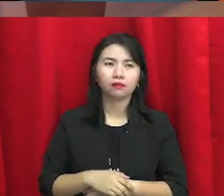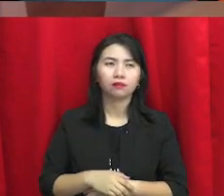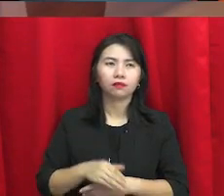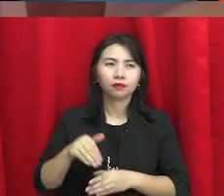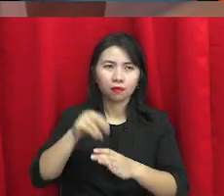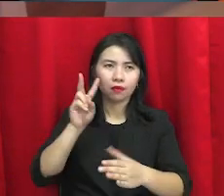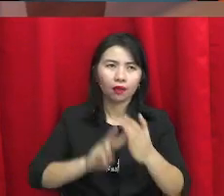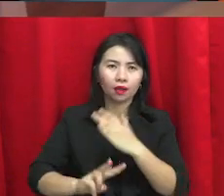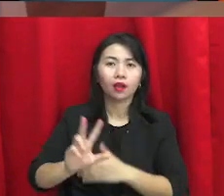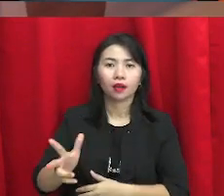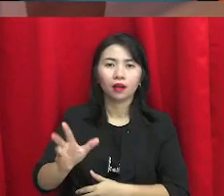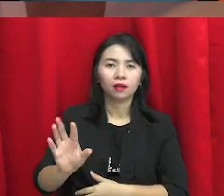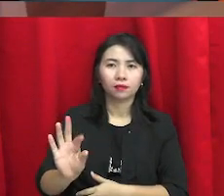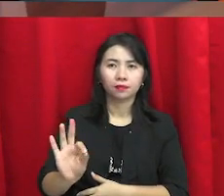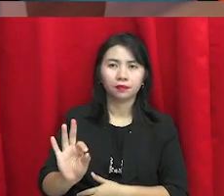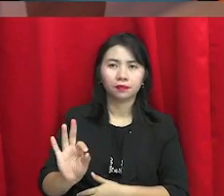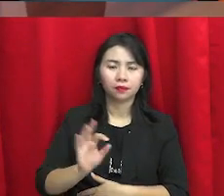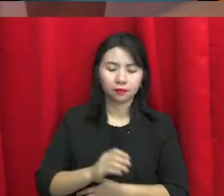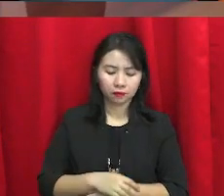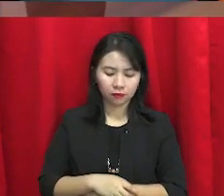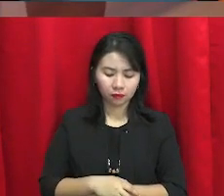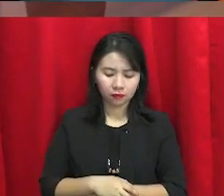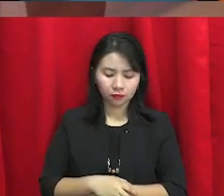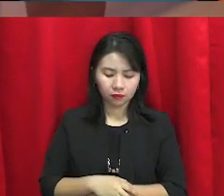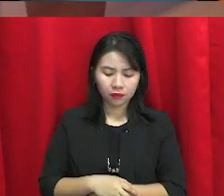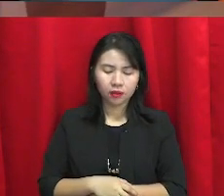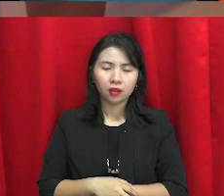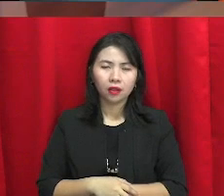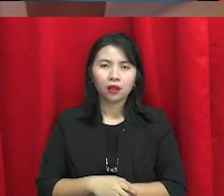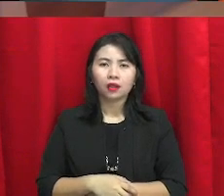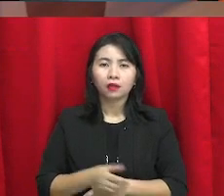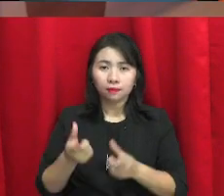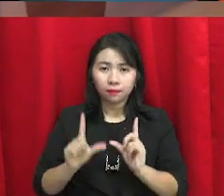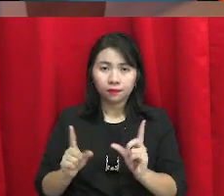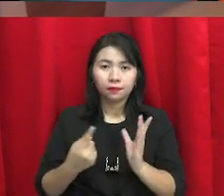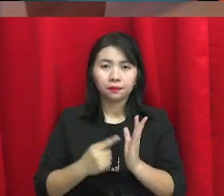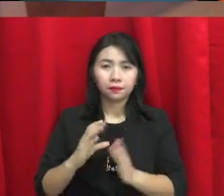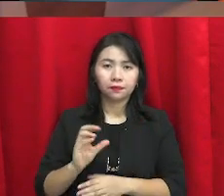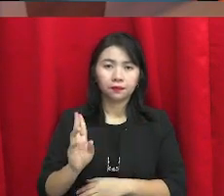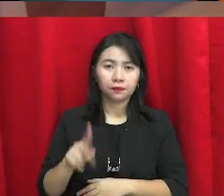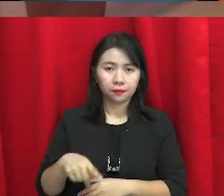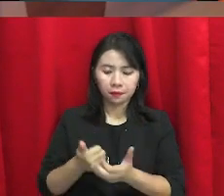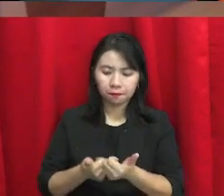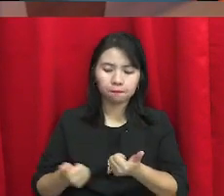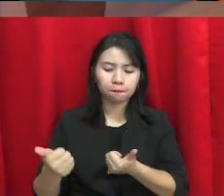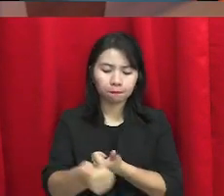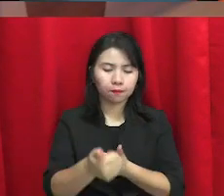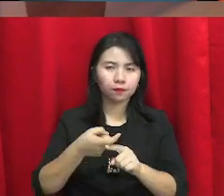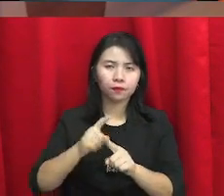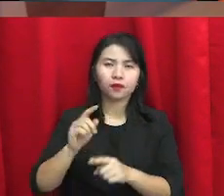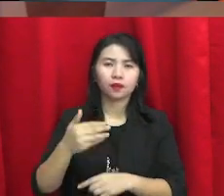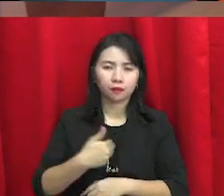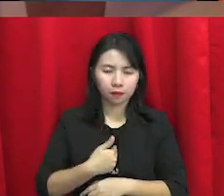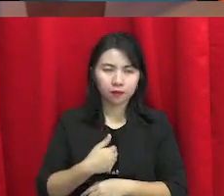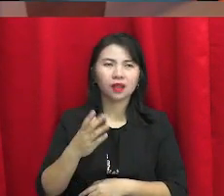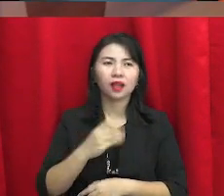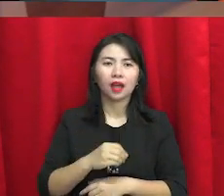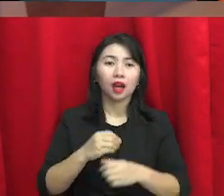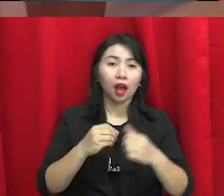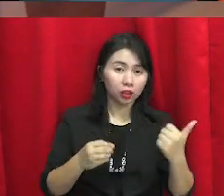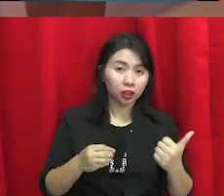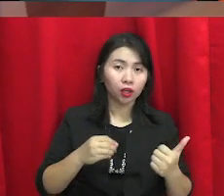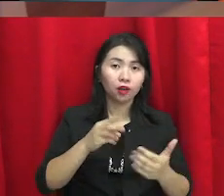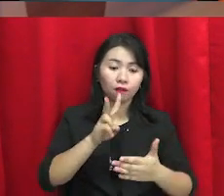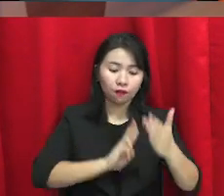number 39, let this cup pass from me. Dito naman sa kabila, if